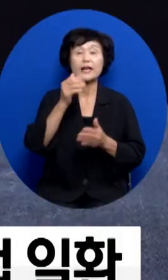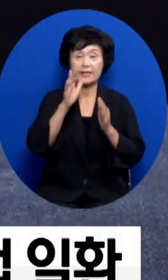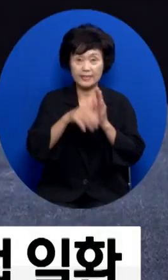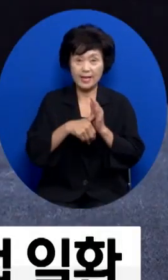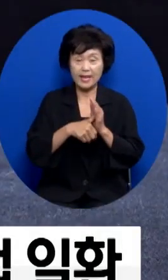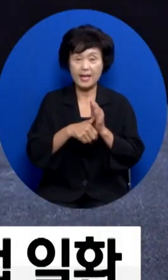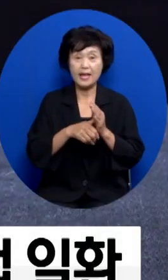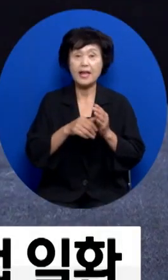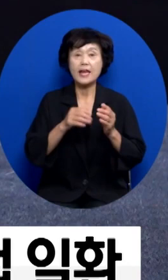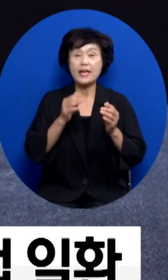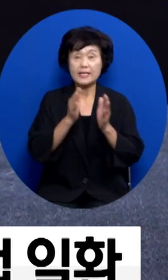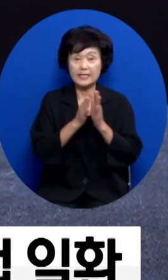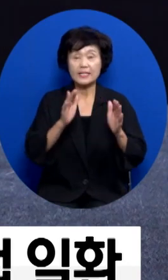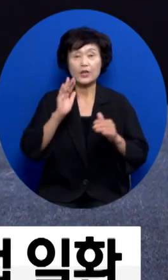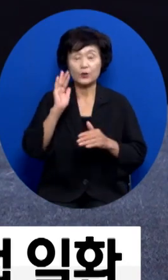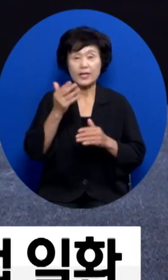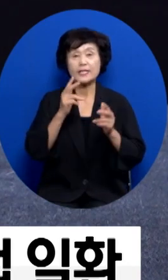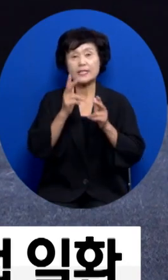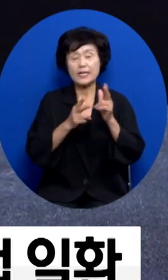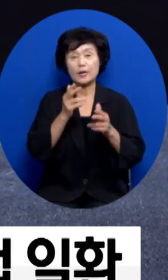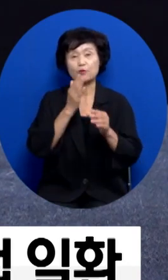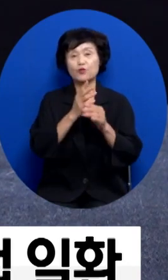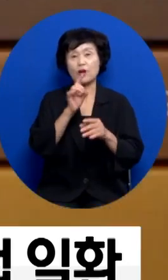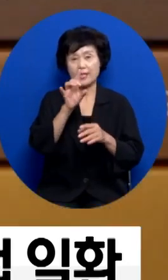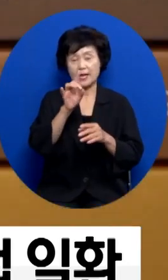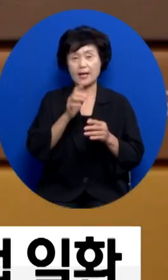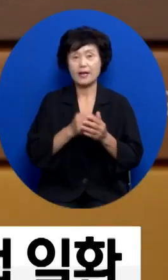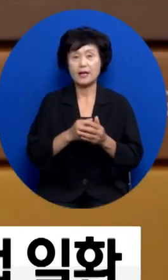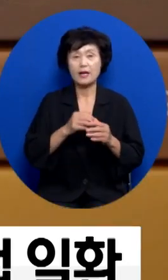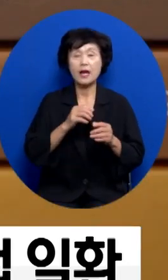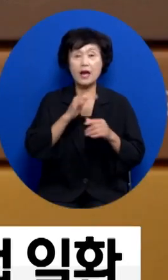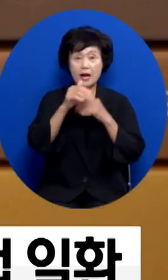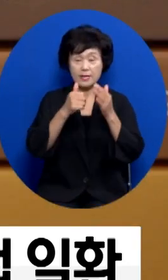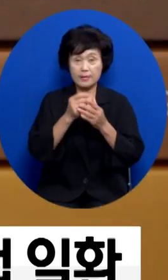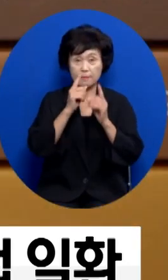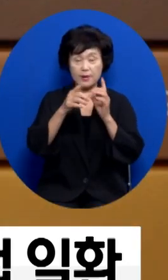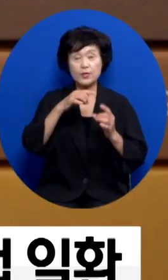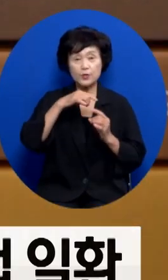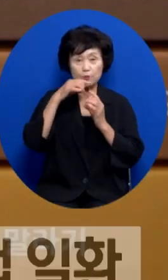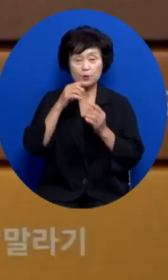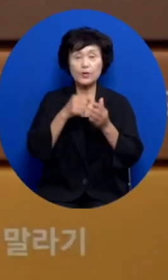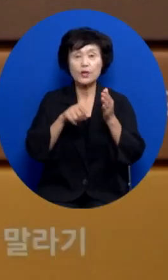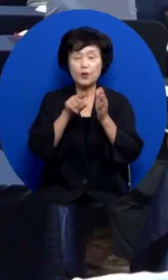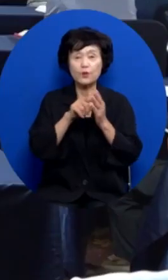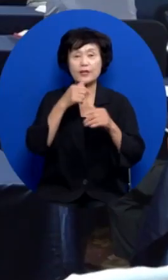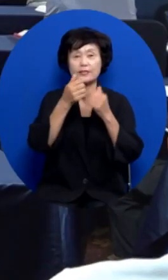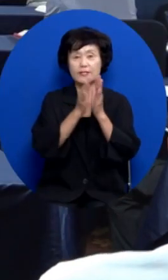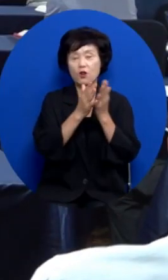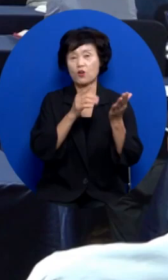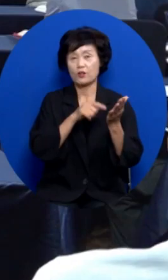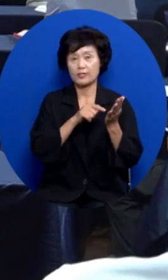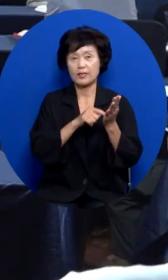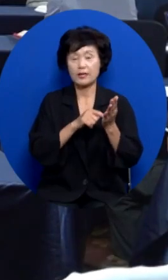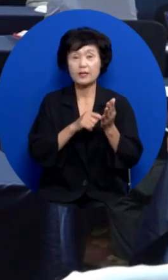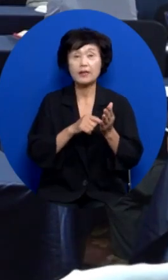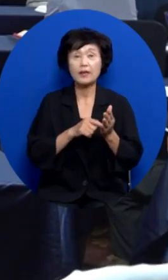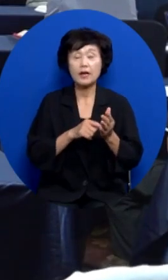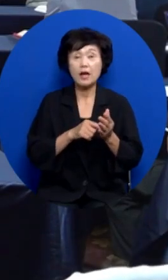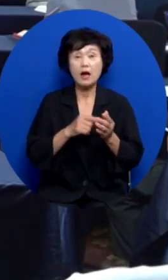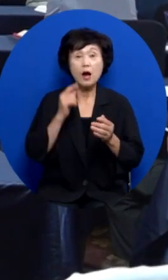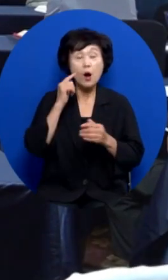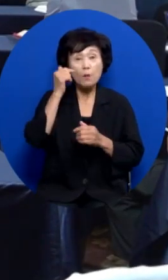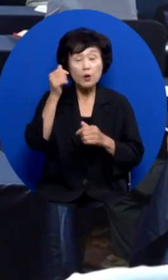제115년차 총회 중점사업의 일환으로 만든 말씀 묵상을 위한 성경책입니다. 한국교회